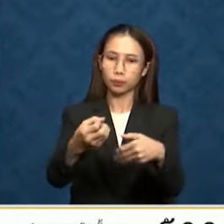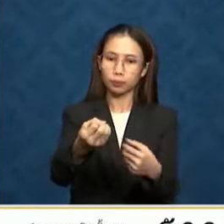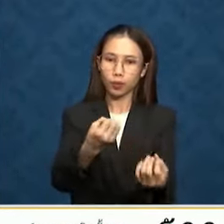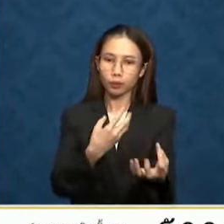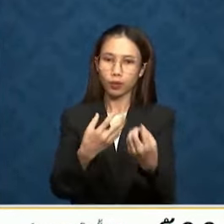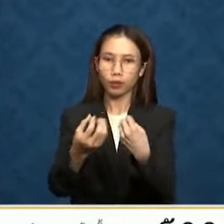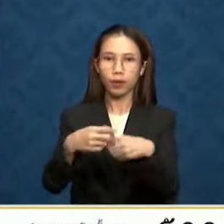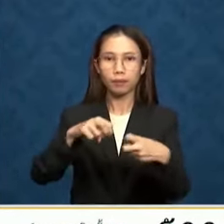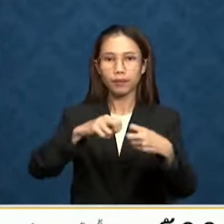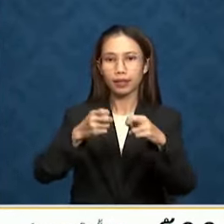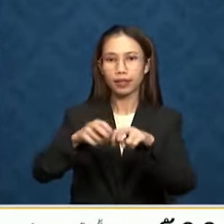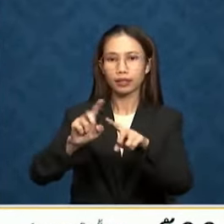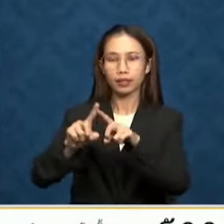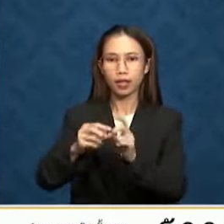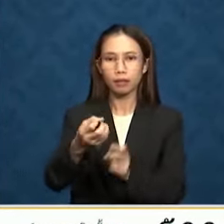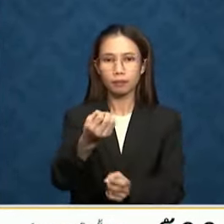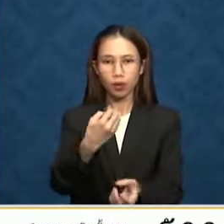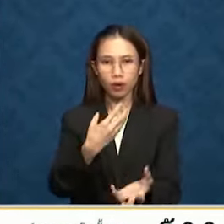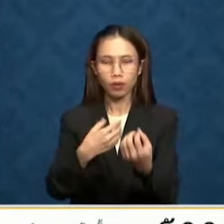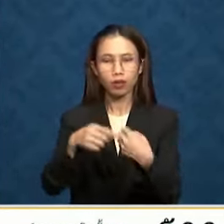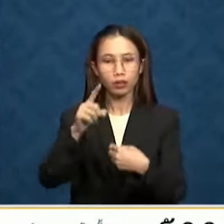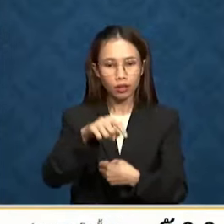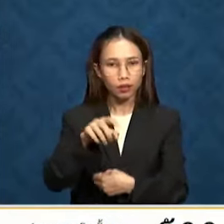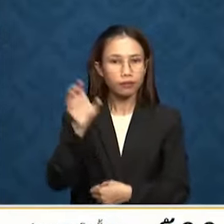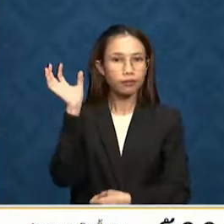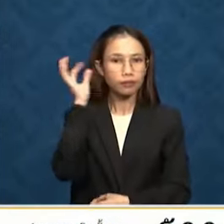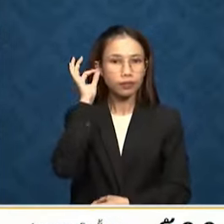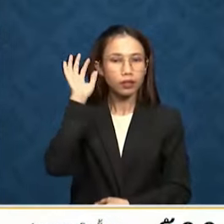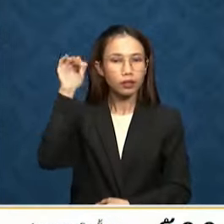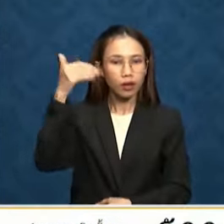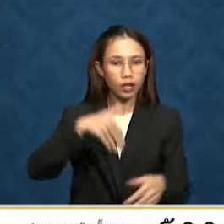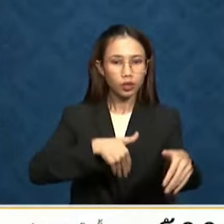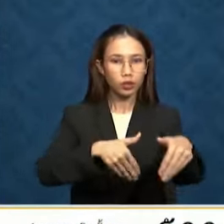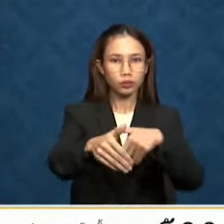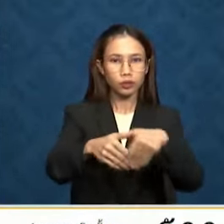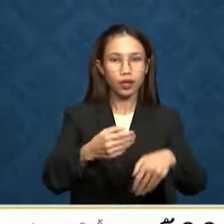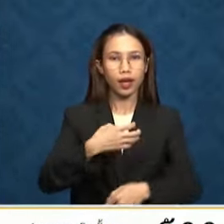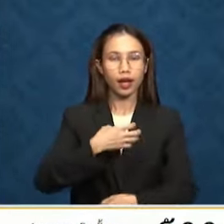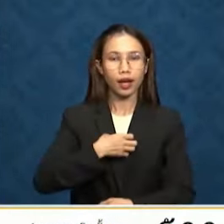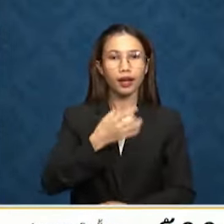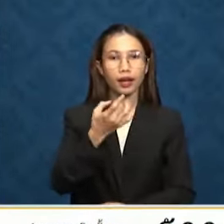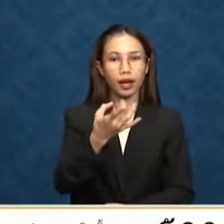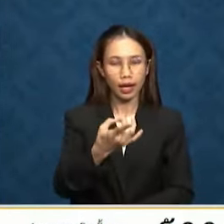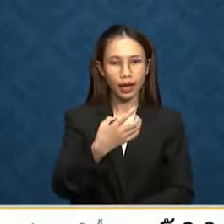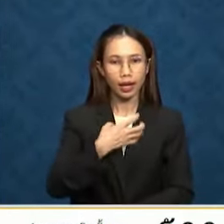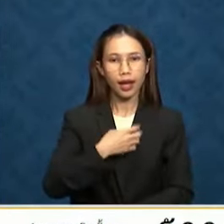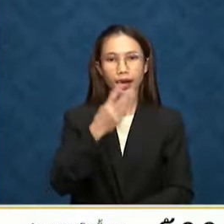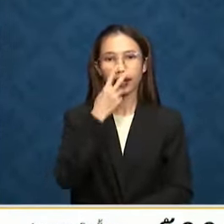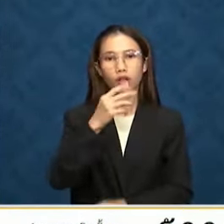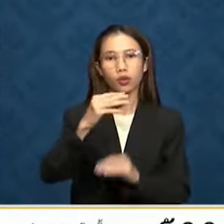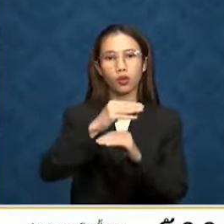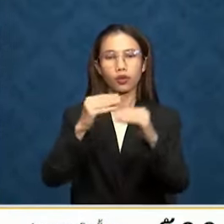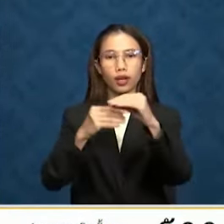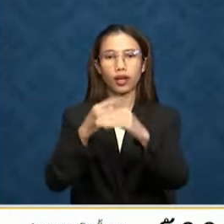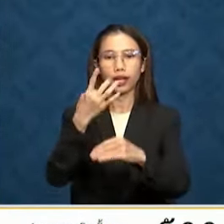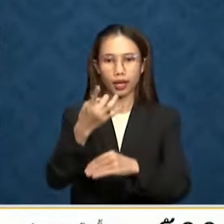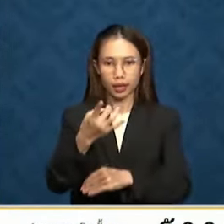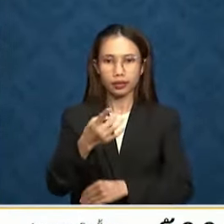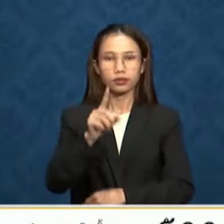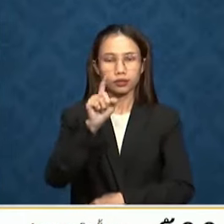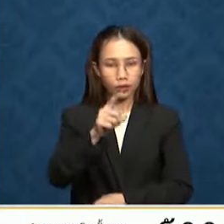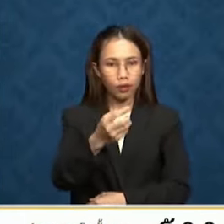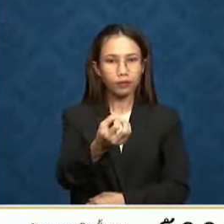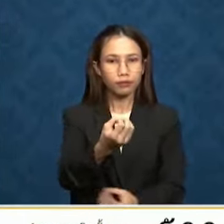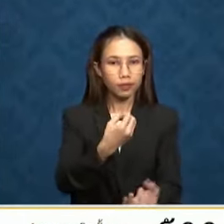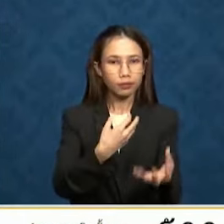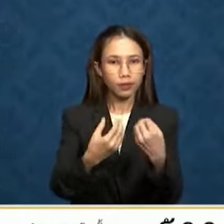ภูมิภาคต่างๆการที่ท่านต้องฟังเสียงของท้องถิ่นค่ะว่าเาต้องการอะไรอยากเห็นโครงการอะไรเกิดขึ้นในพื้นที่แล้ว